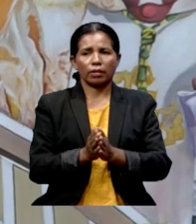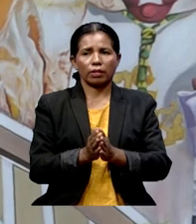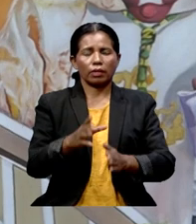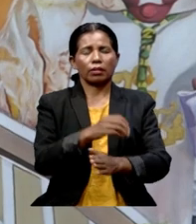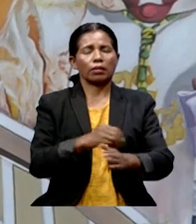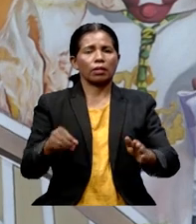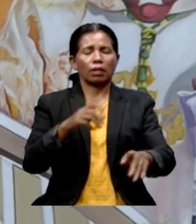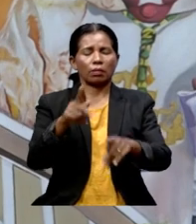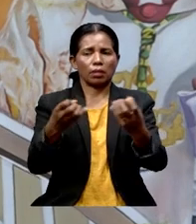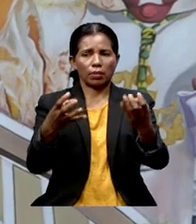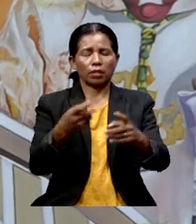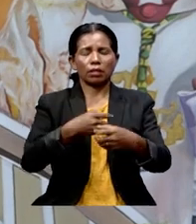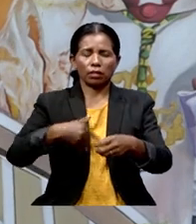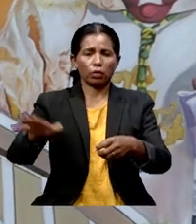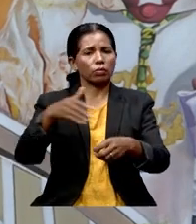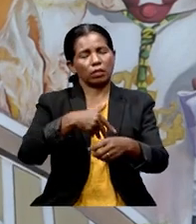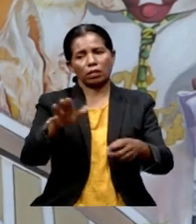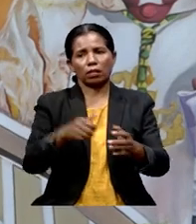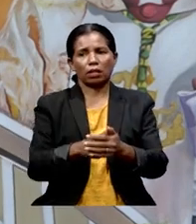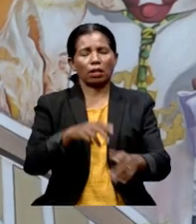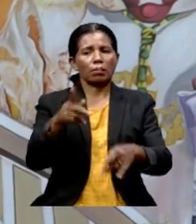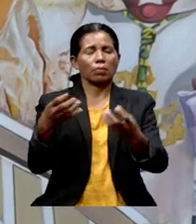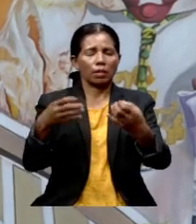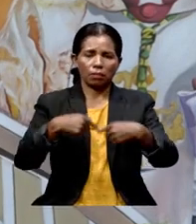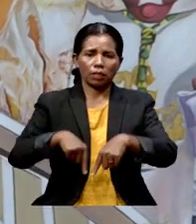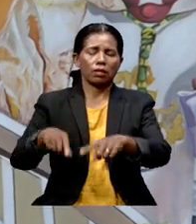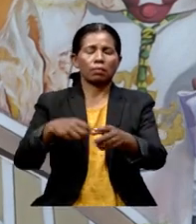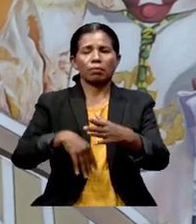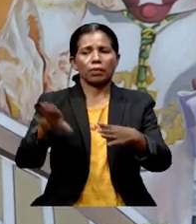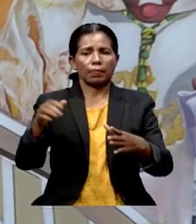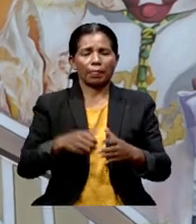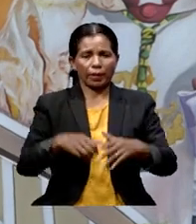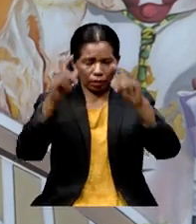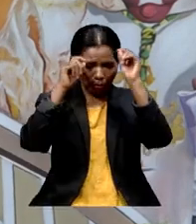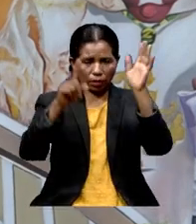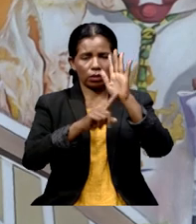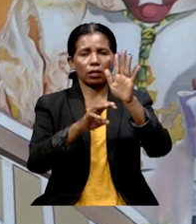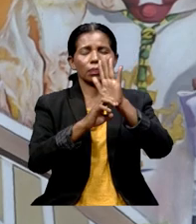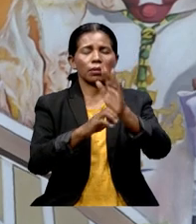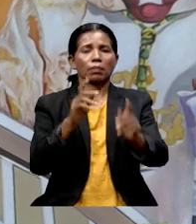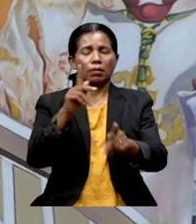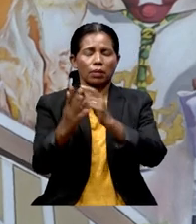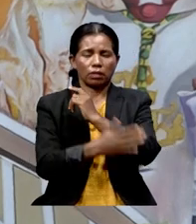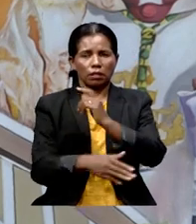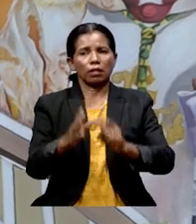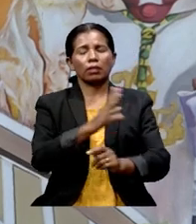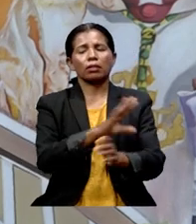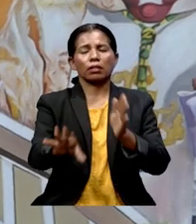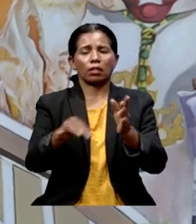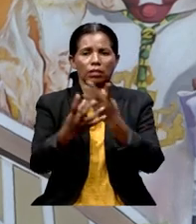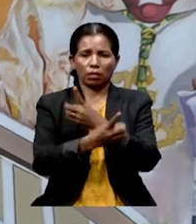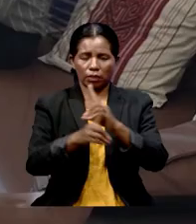mereka usir banyak keluar Timor myanmaran